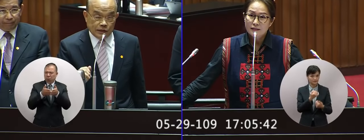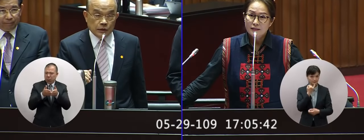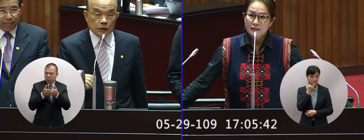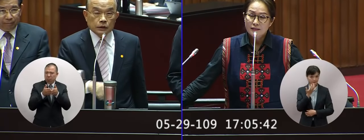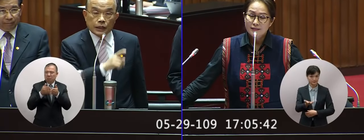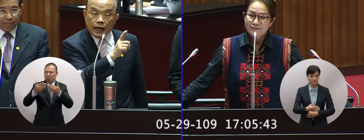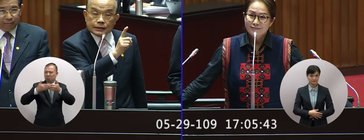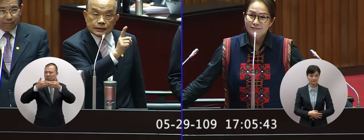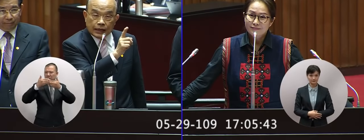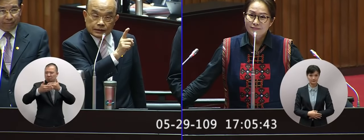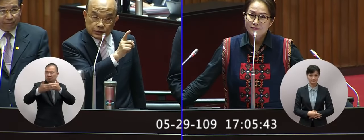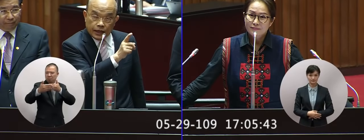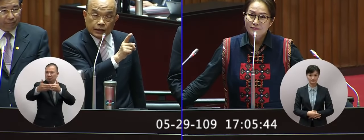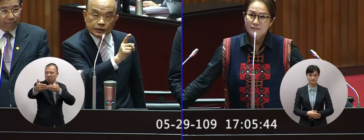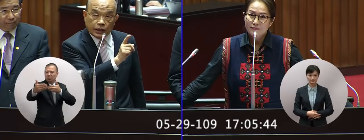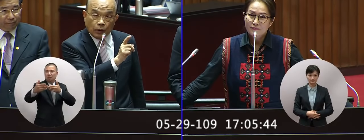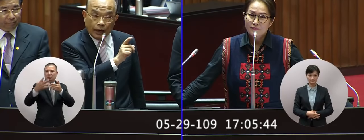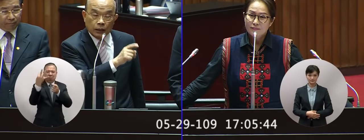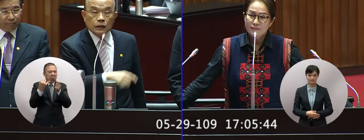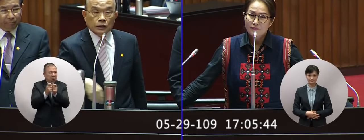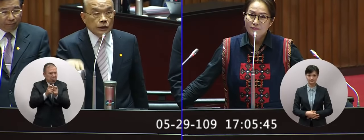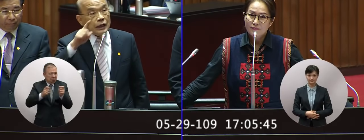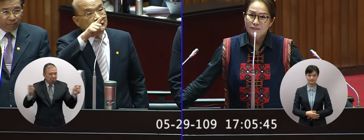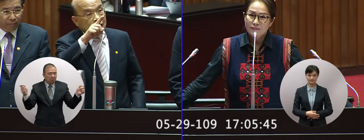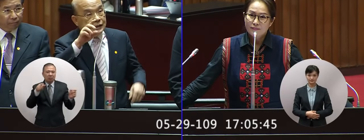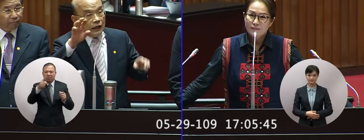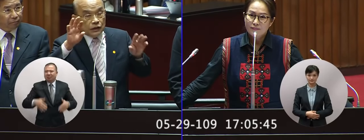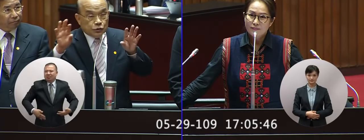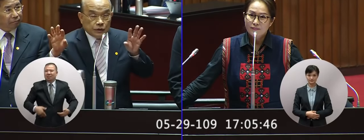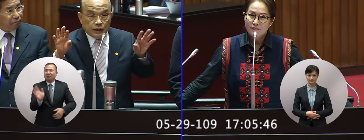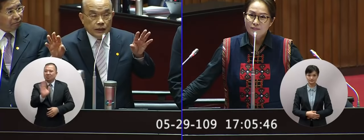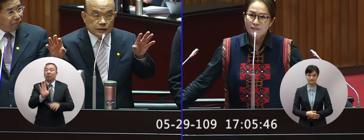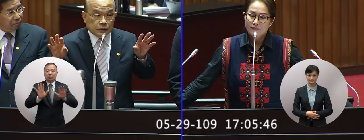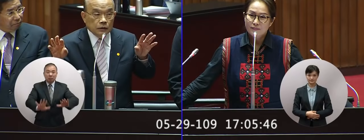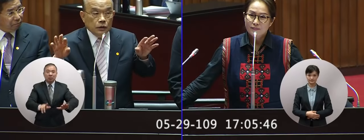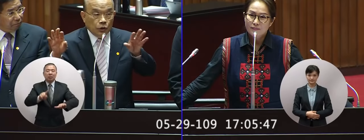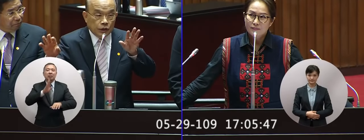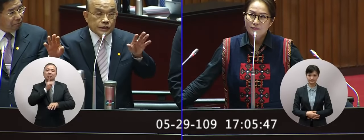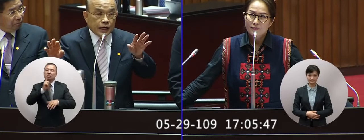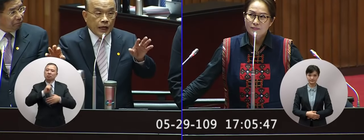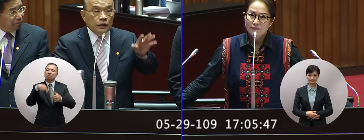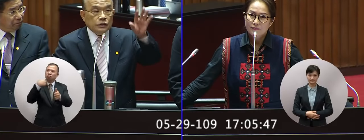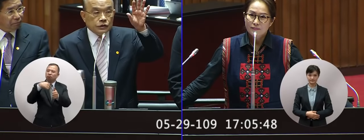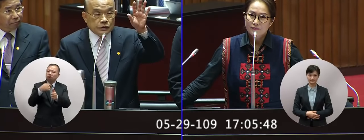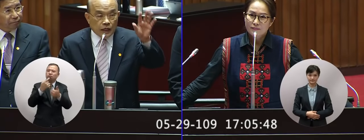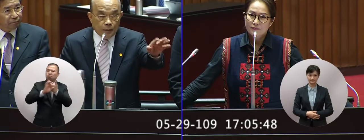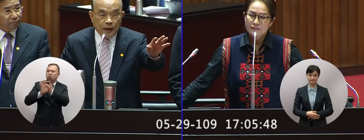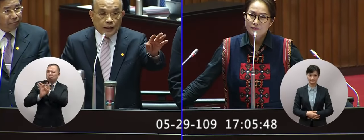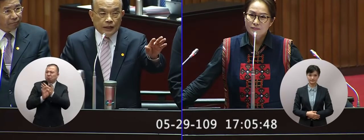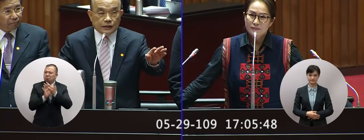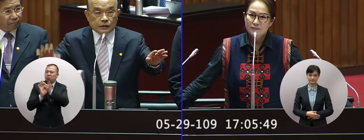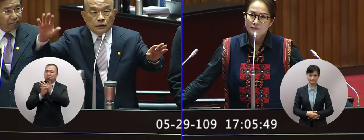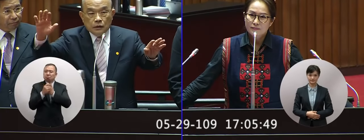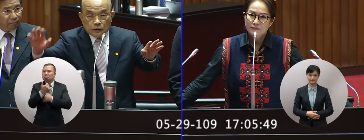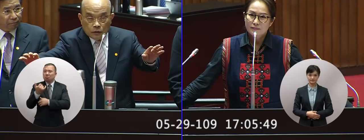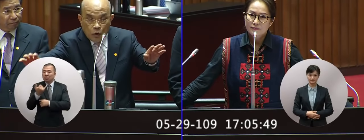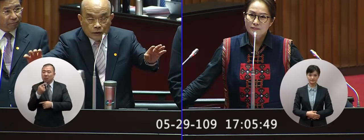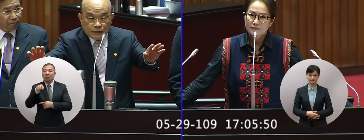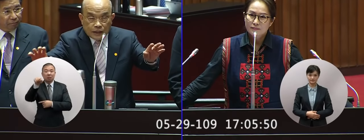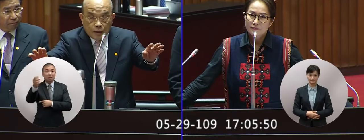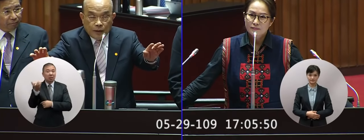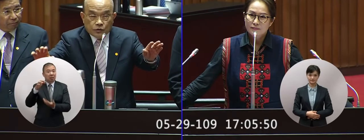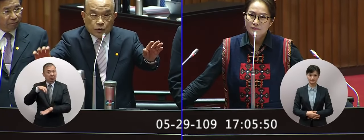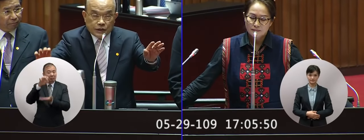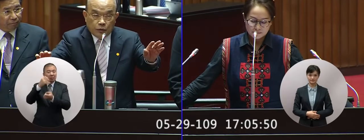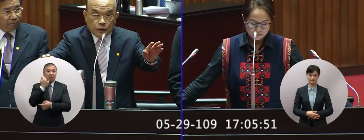不要急，现在正在实验的阶段，您刚才讲的举的例子有一些是这一边的例子